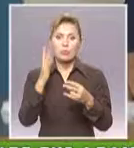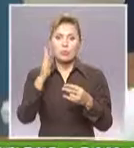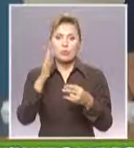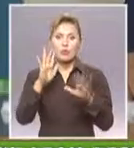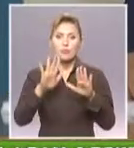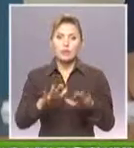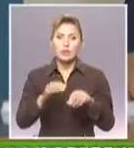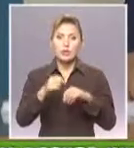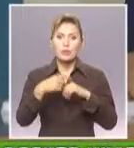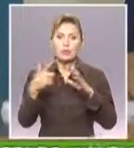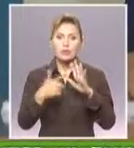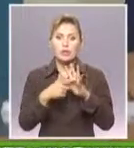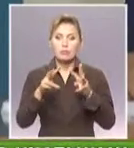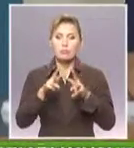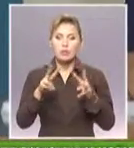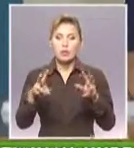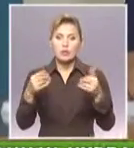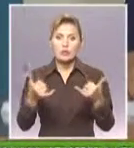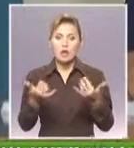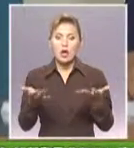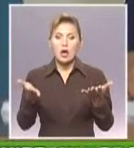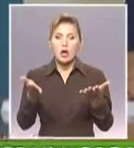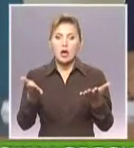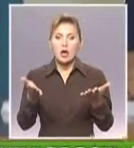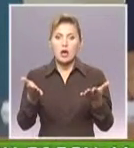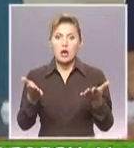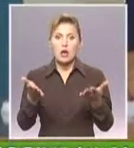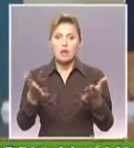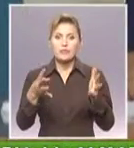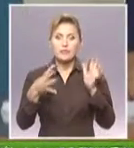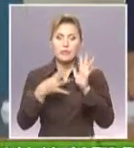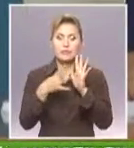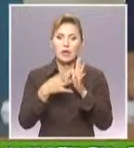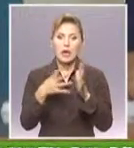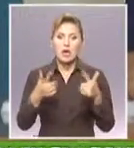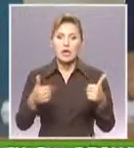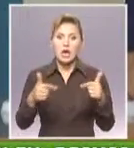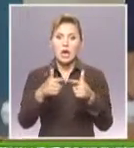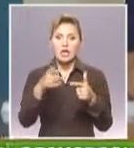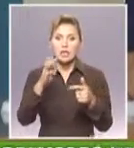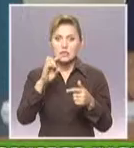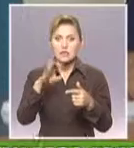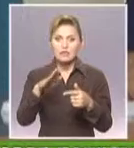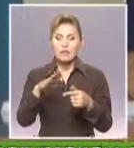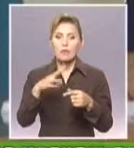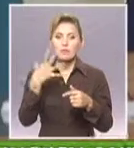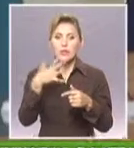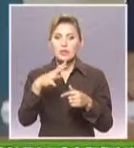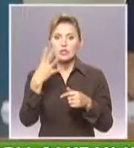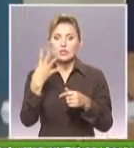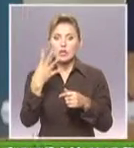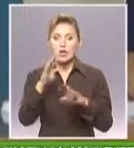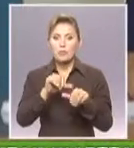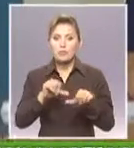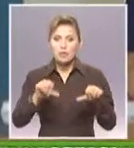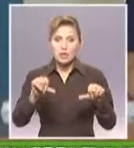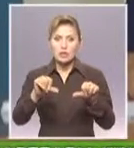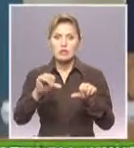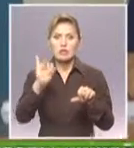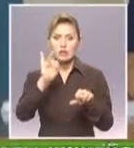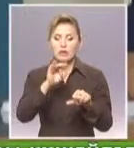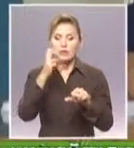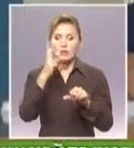вместо 17 министерств сегодня, 9 агентств, 54 комитетов